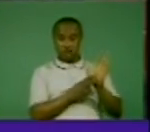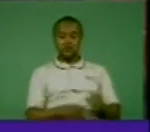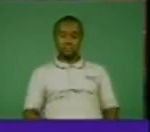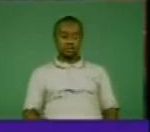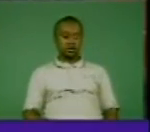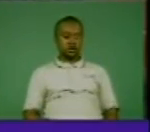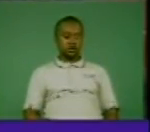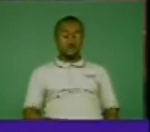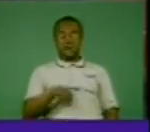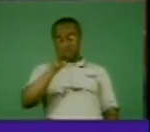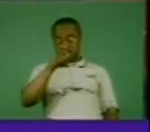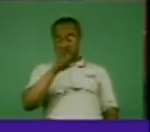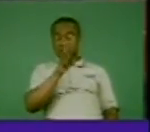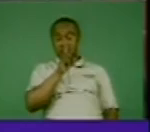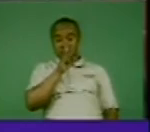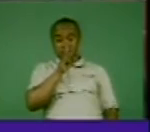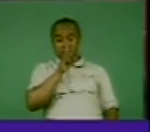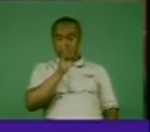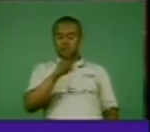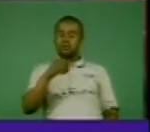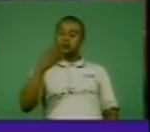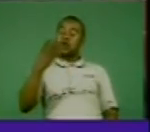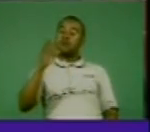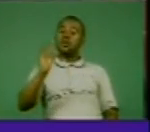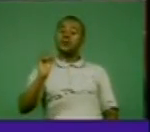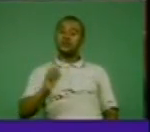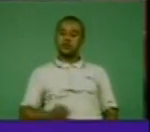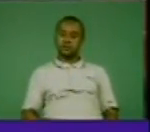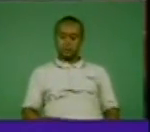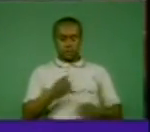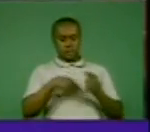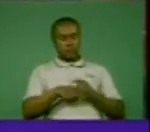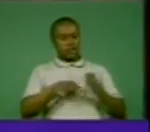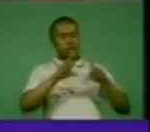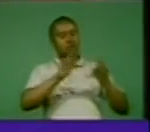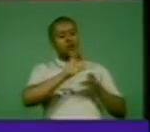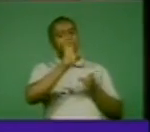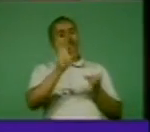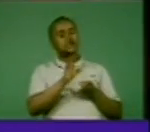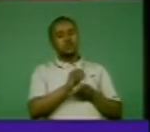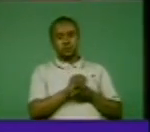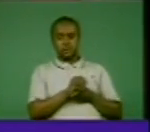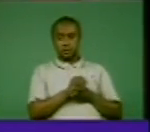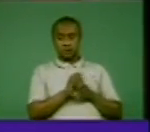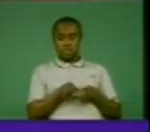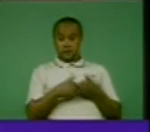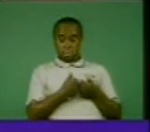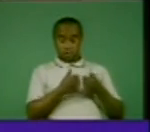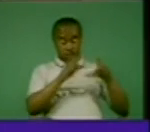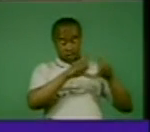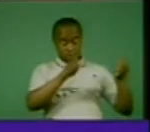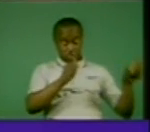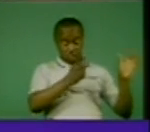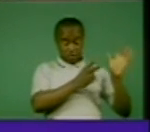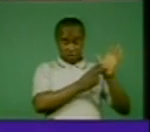Kura za ndio siri ilikuwa ni kura 40 kwenye ibara zote isipokuwa ibara ya